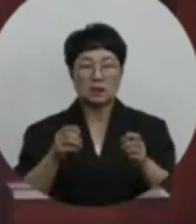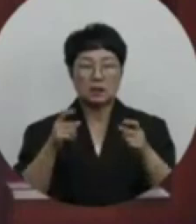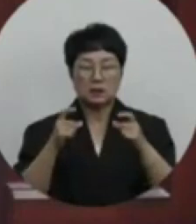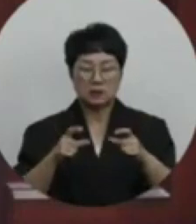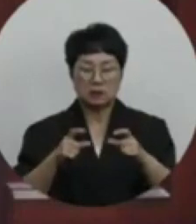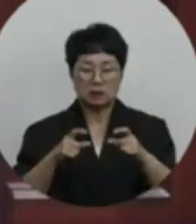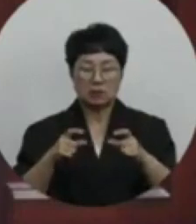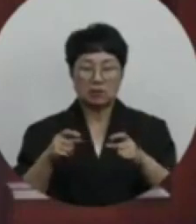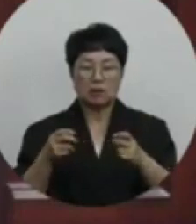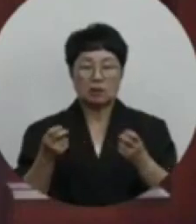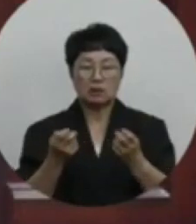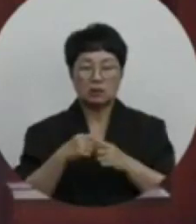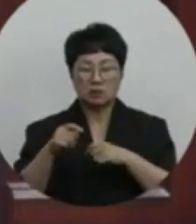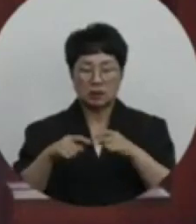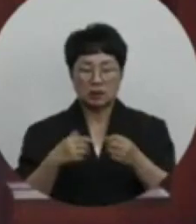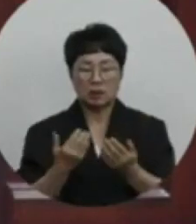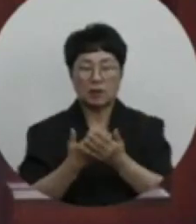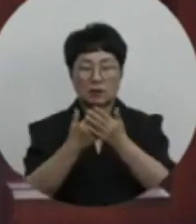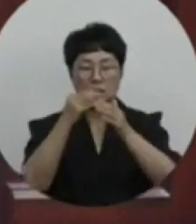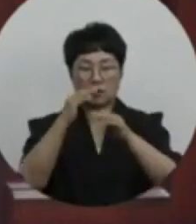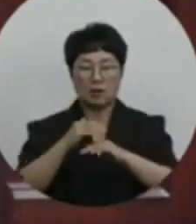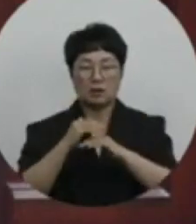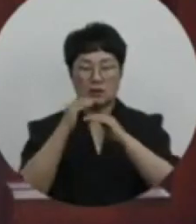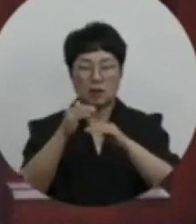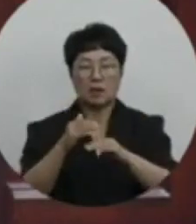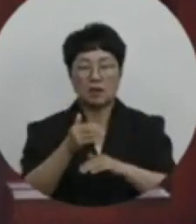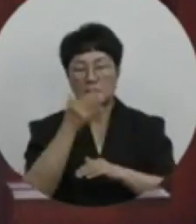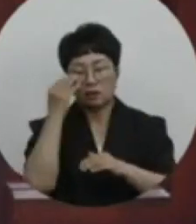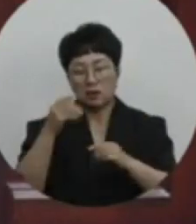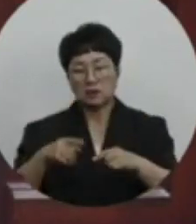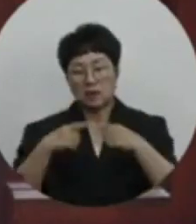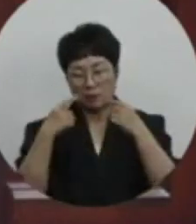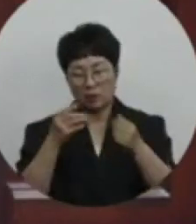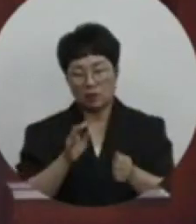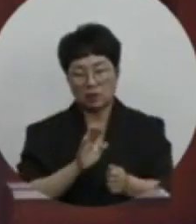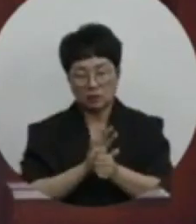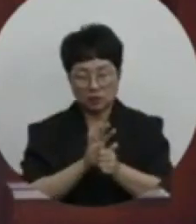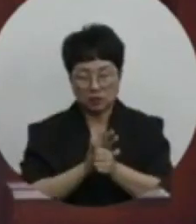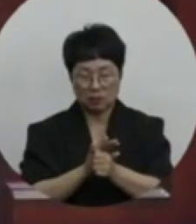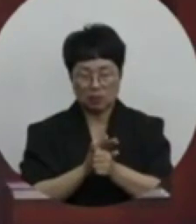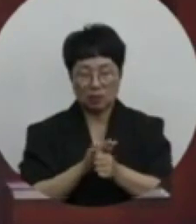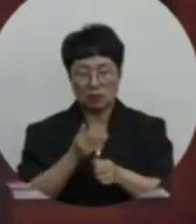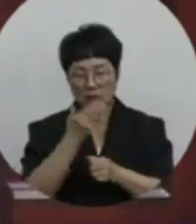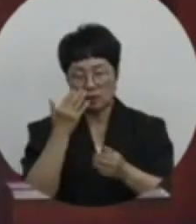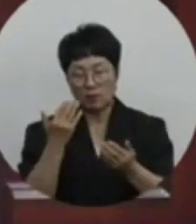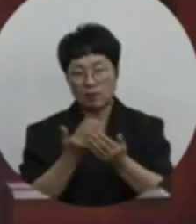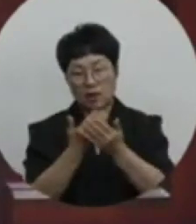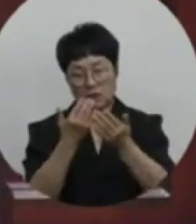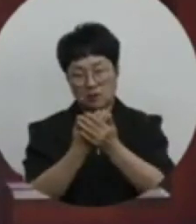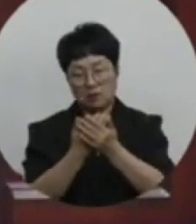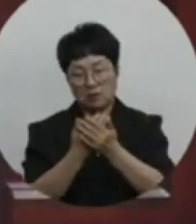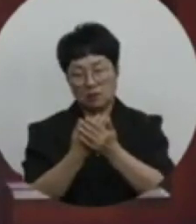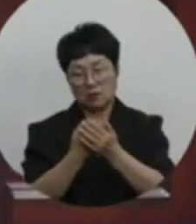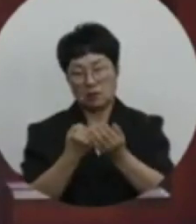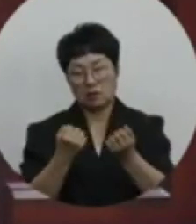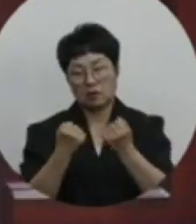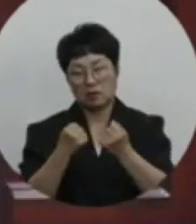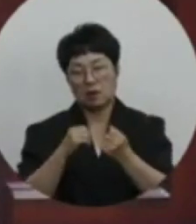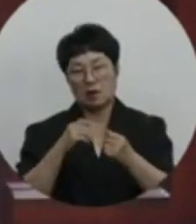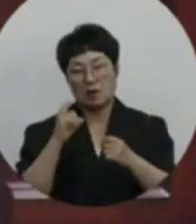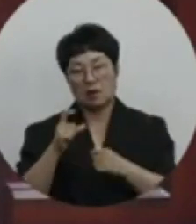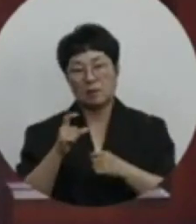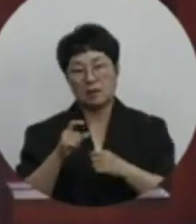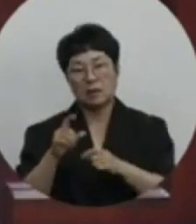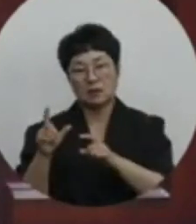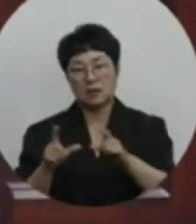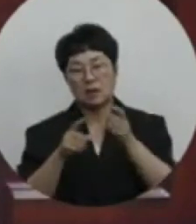지역정책과 발전 과정에 청년의 참여를 촉진하고 청년 발전, 청년의 역량 강화 및 삶의